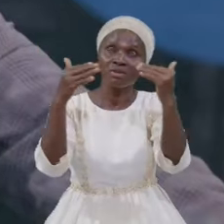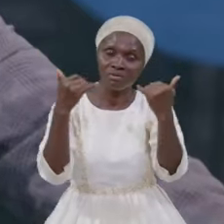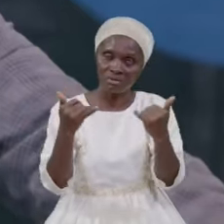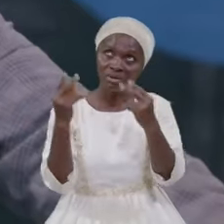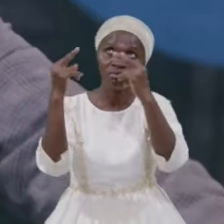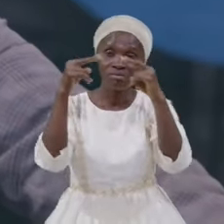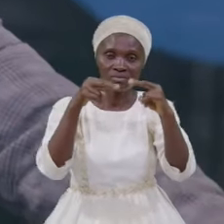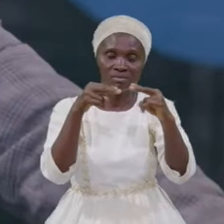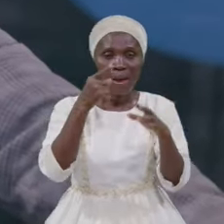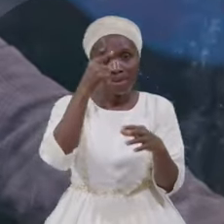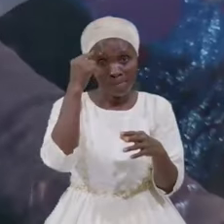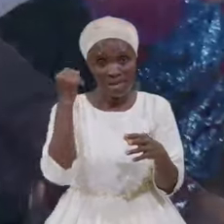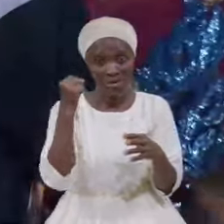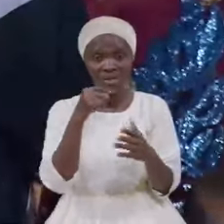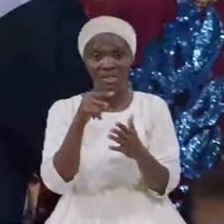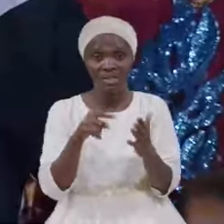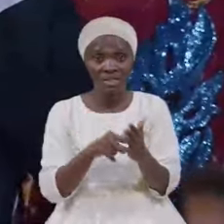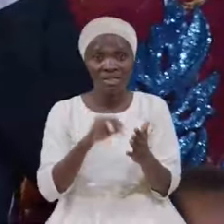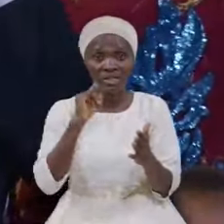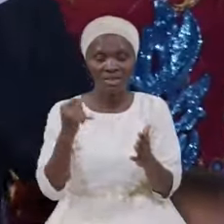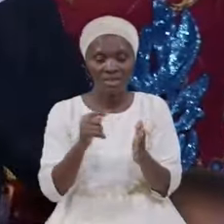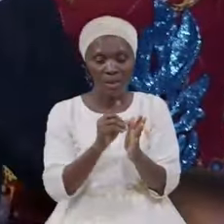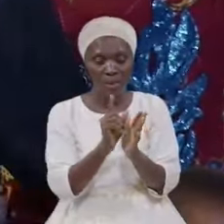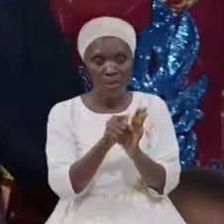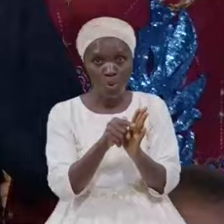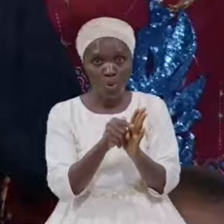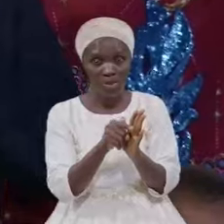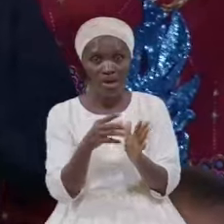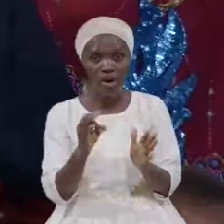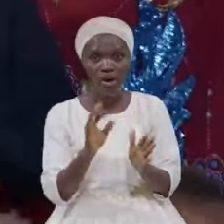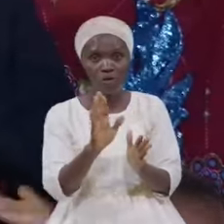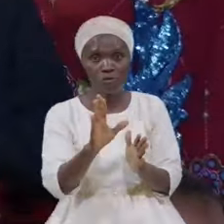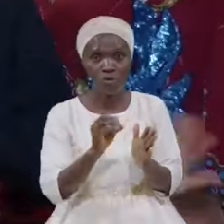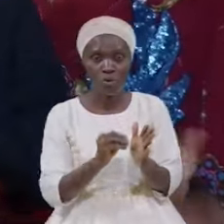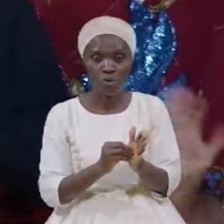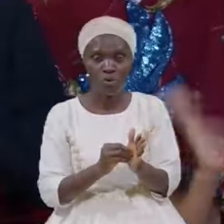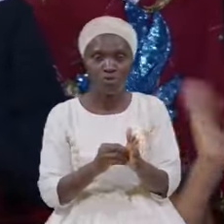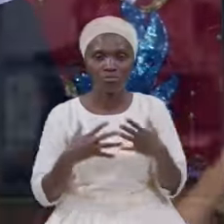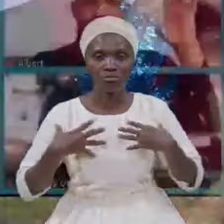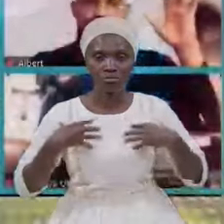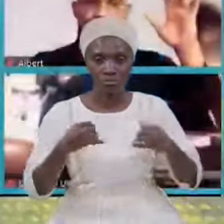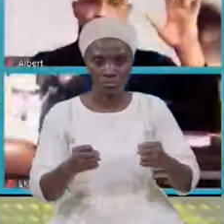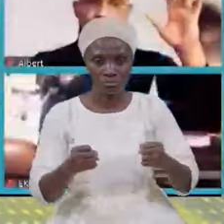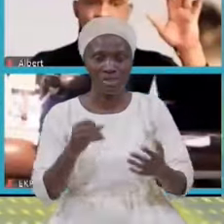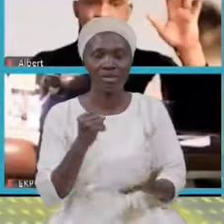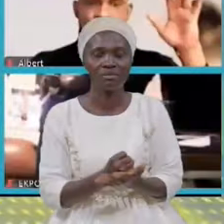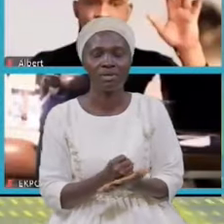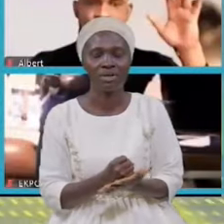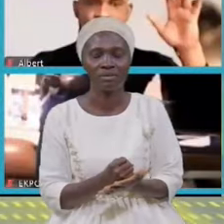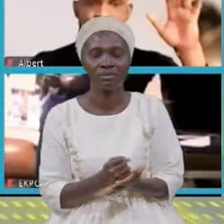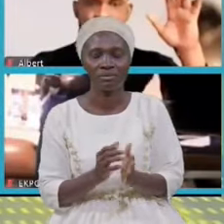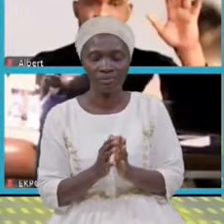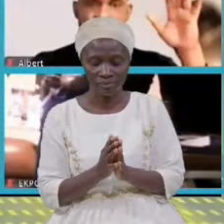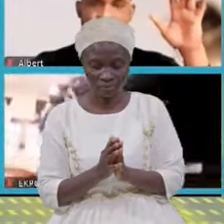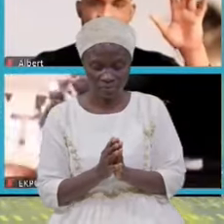Parce que c'est le moment de ton rétablissement, de ta guérison. Fais-le maintenant. Tu lèves une main et